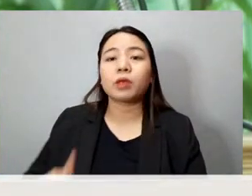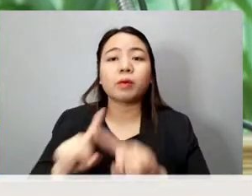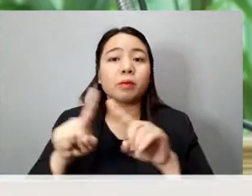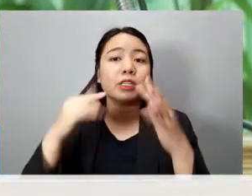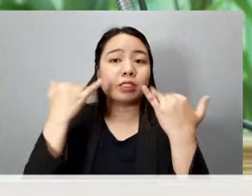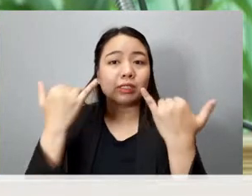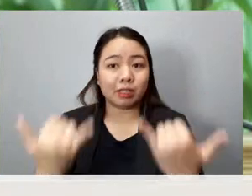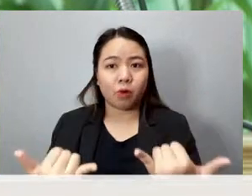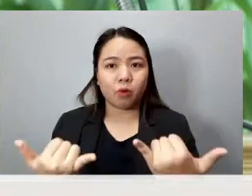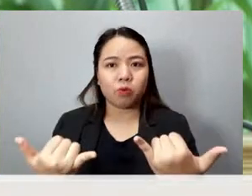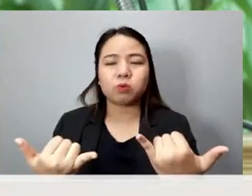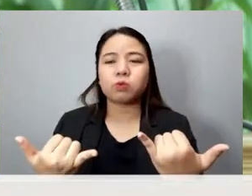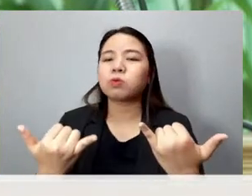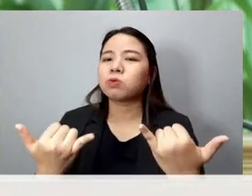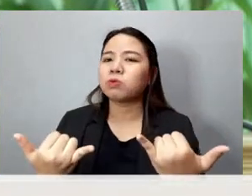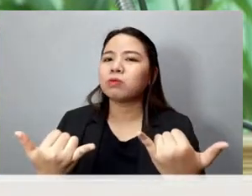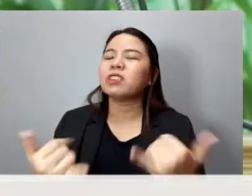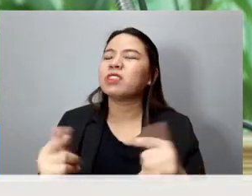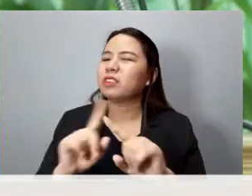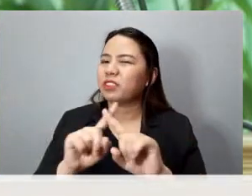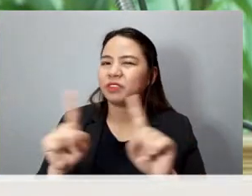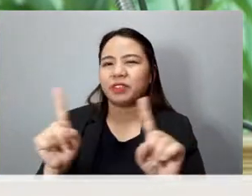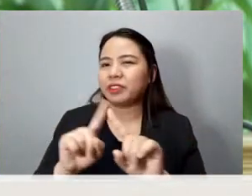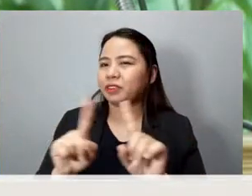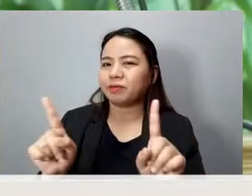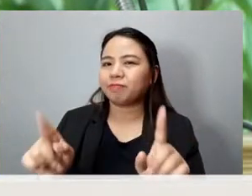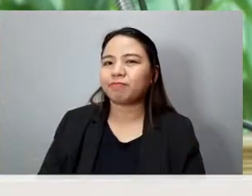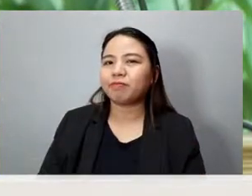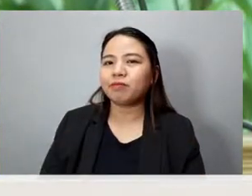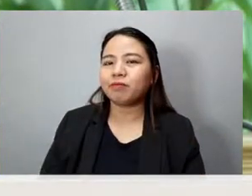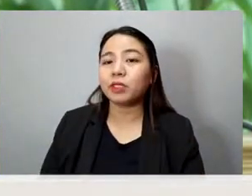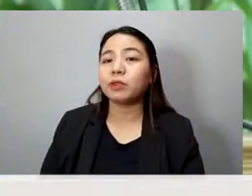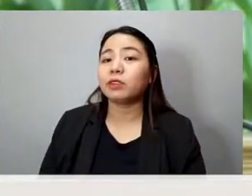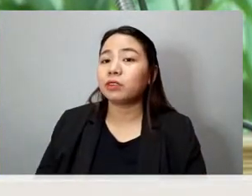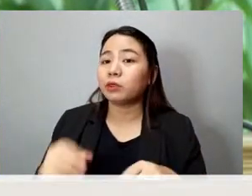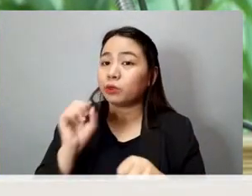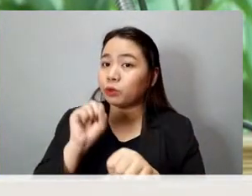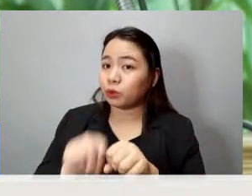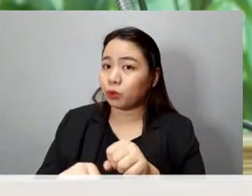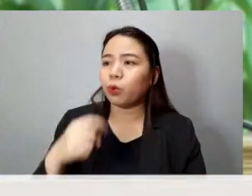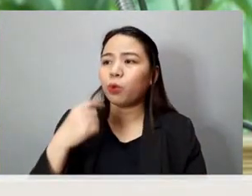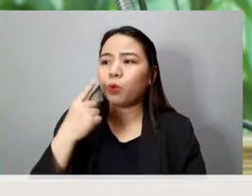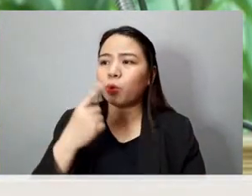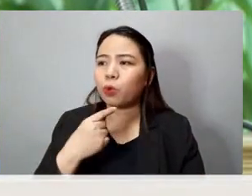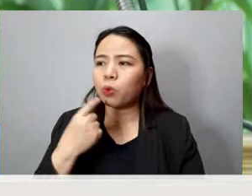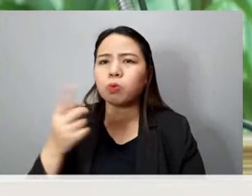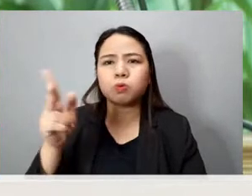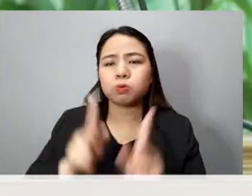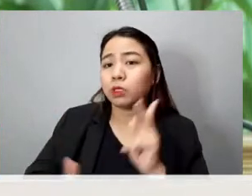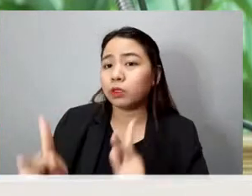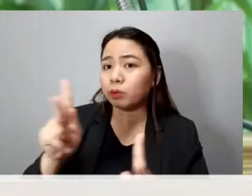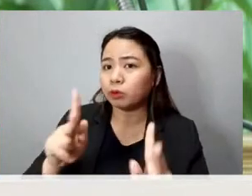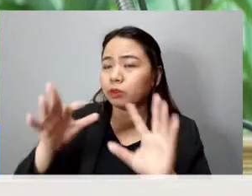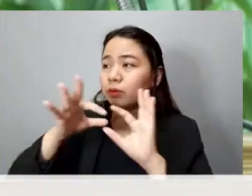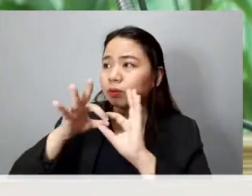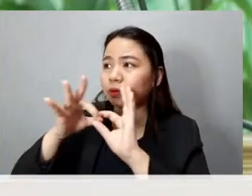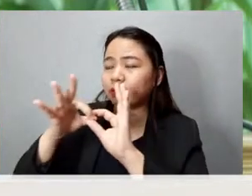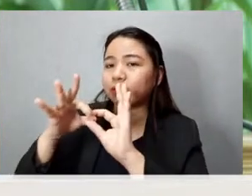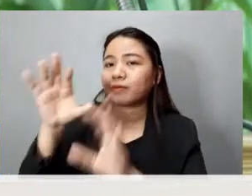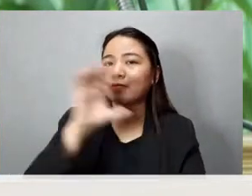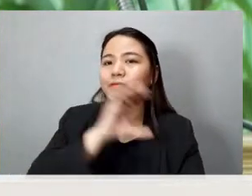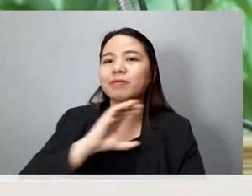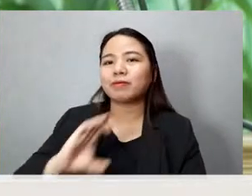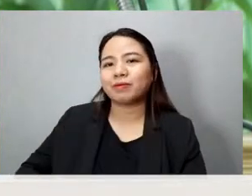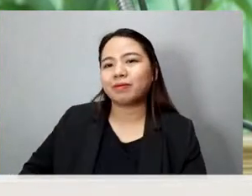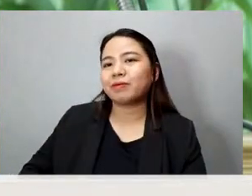ngayon ay hindi na. Kaya't ang sino mang nakipag-isa kay Kristo ay isa ng